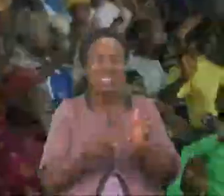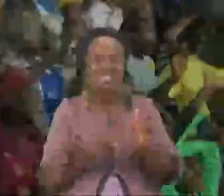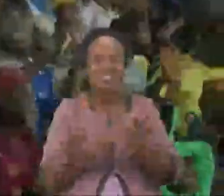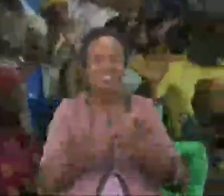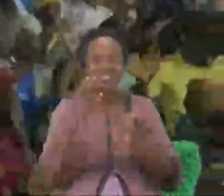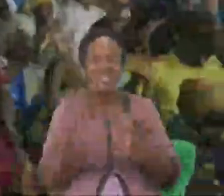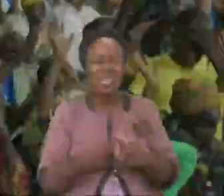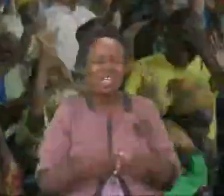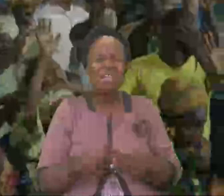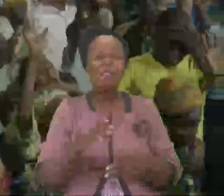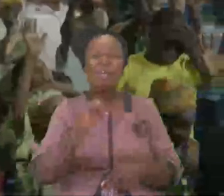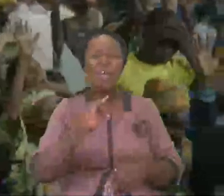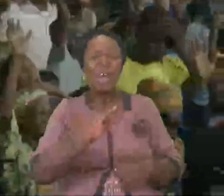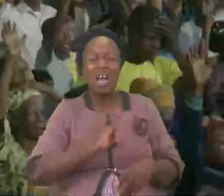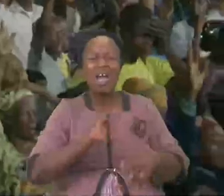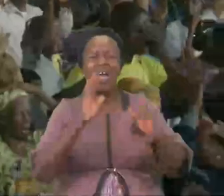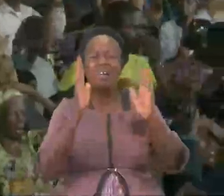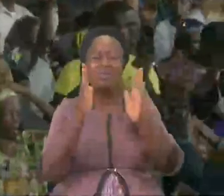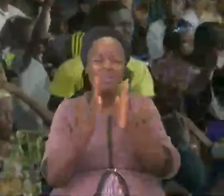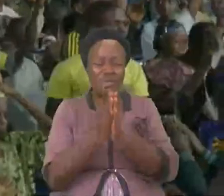de Jésus, j'ai prié.